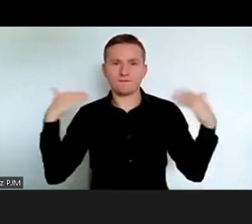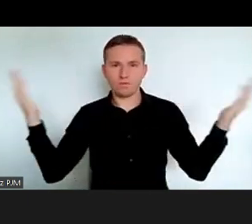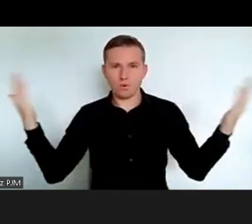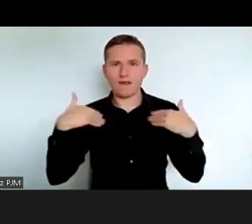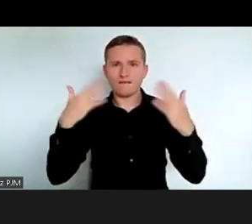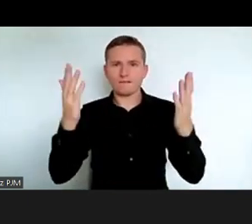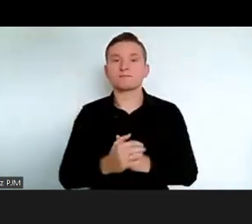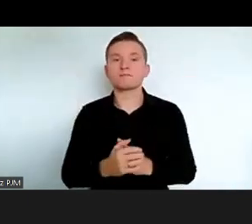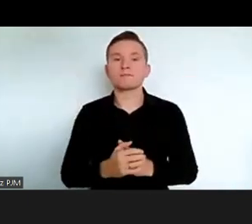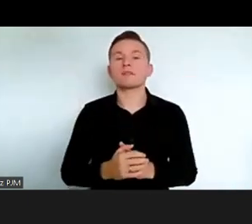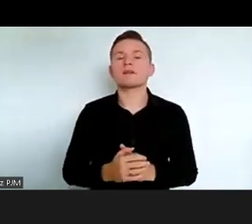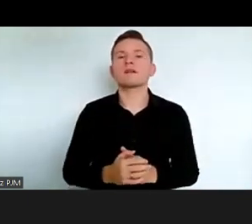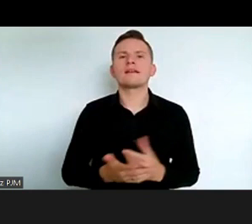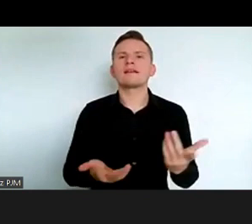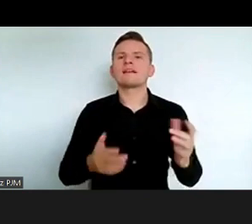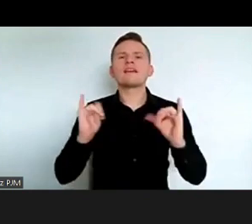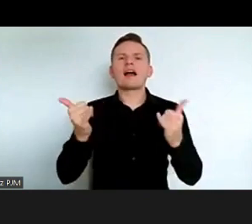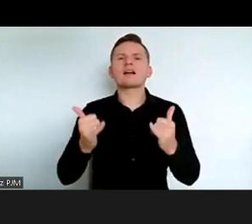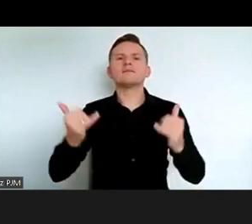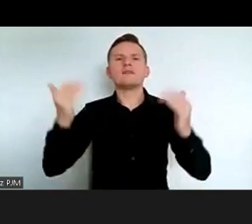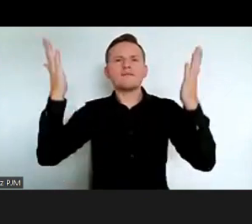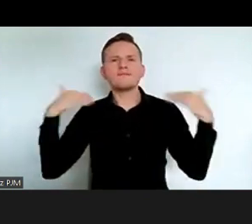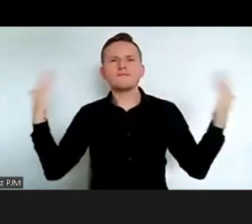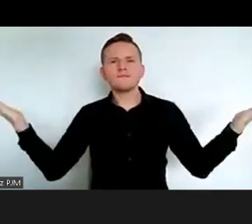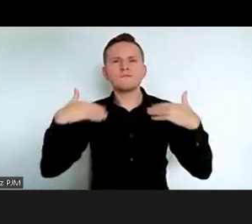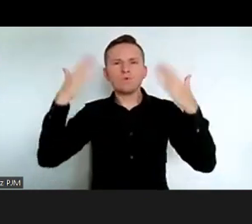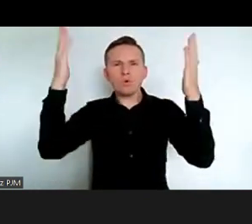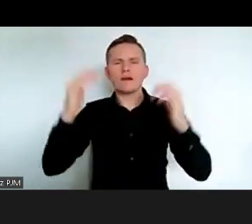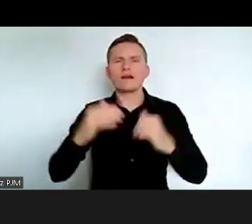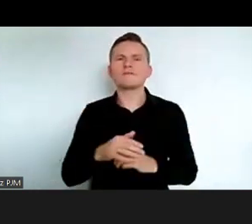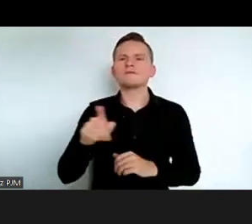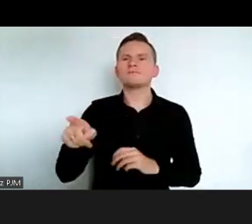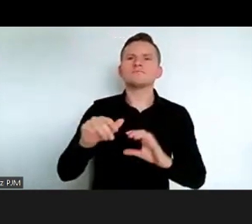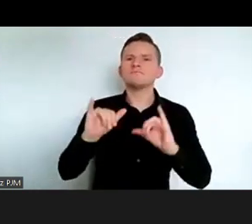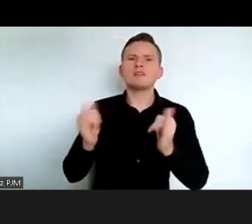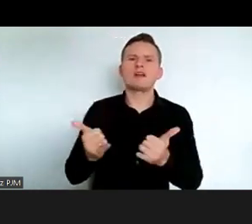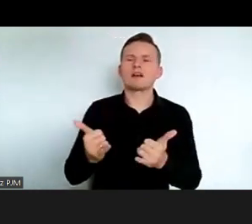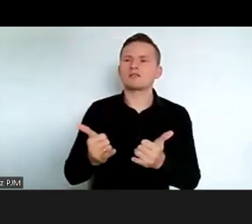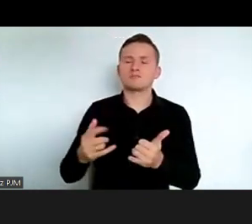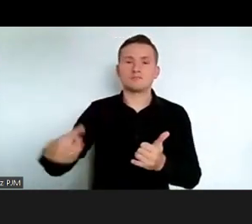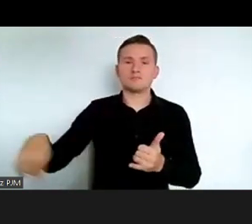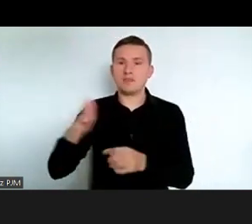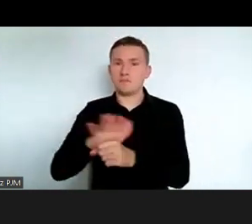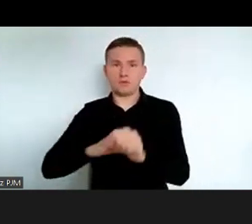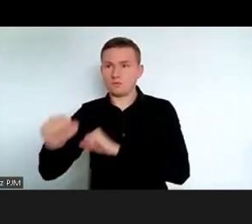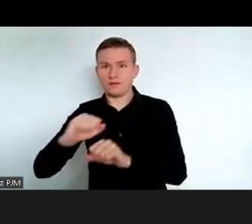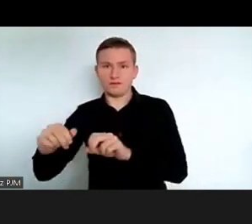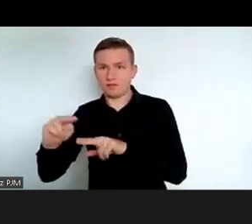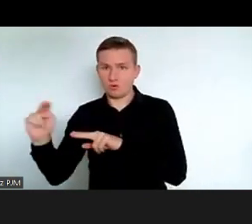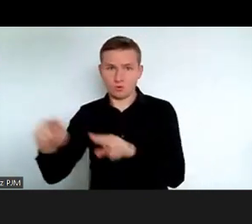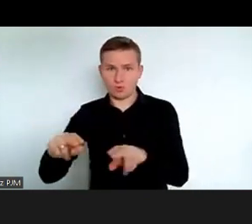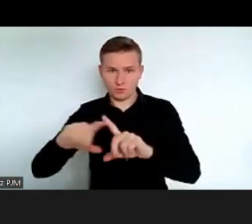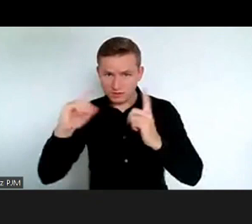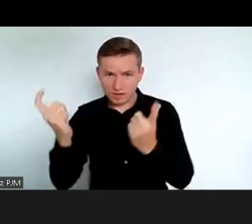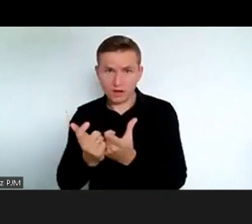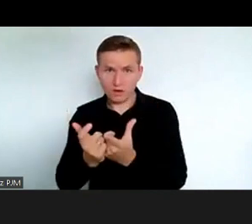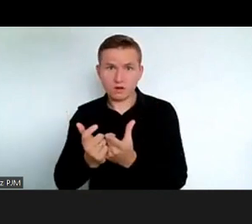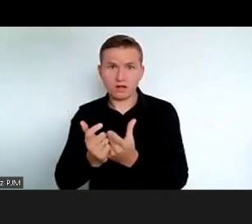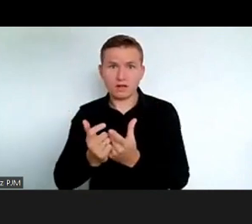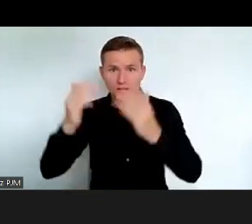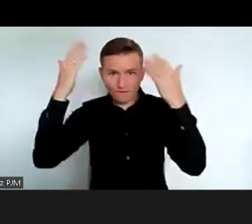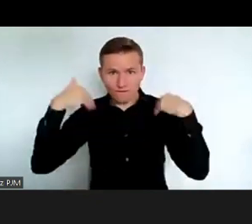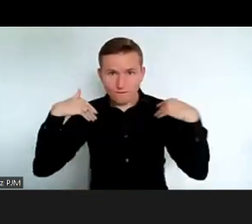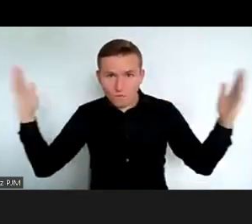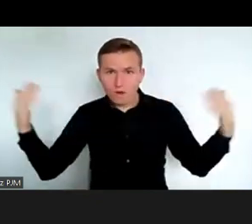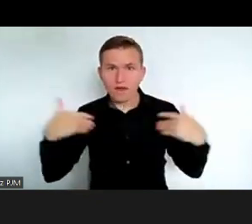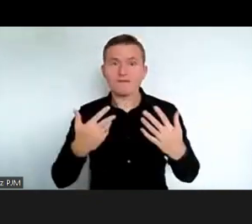Jak rozwiązują Państwo zajęcia WF-u dla osób z niepełnosprawnościami? Czy biorą oni w pełni udział w tych zajęciach, czy też współpracujecie na przykład z organizacjami,